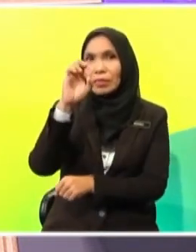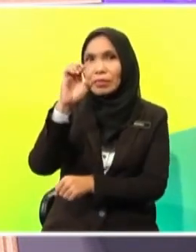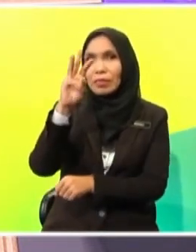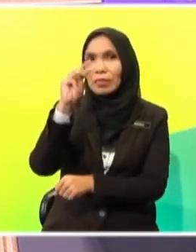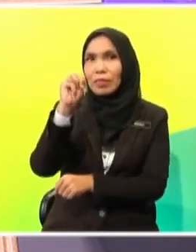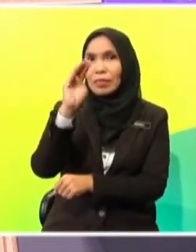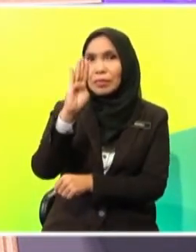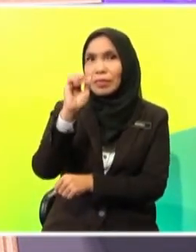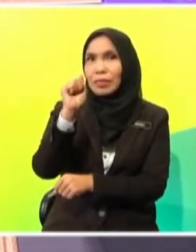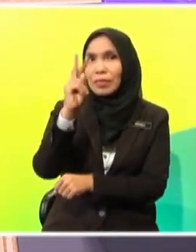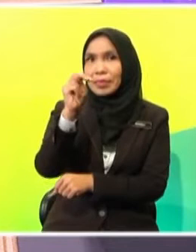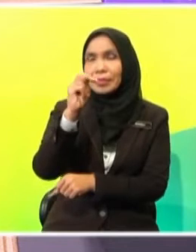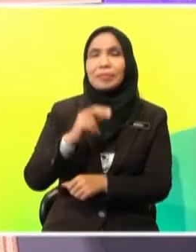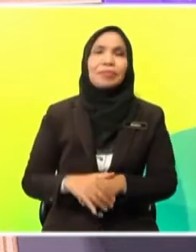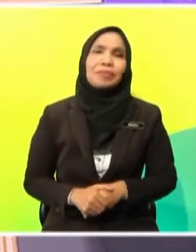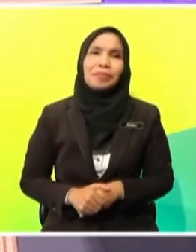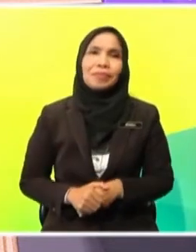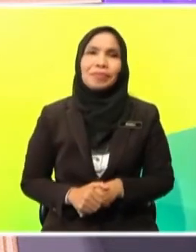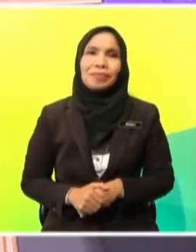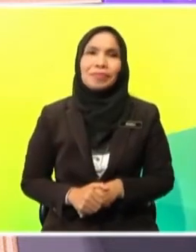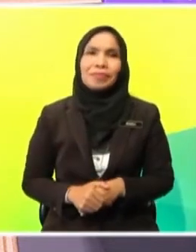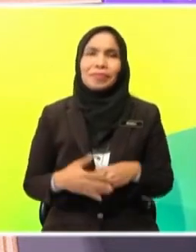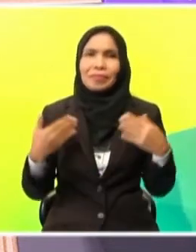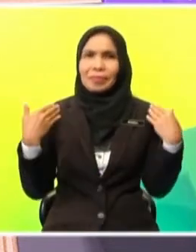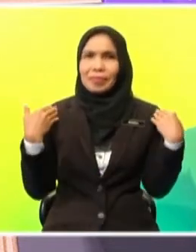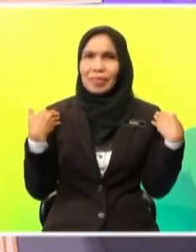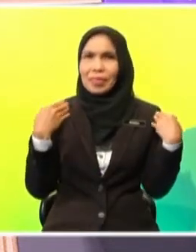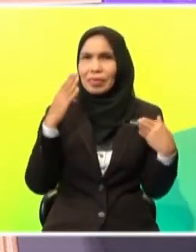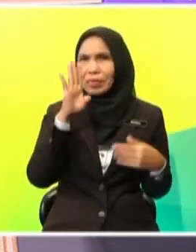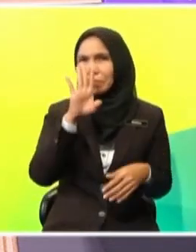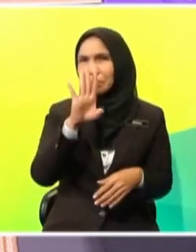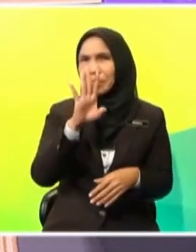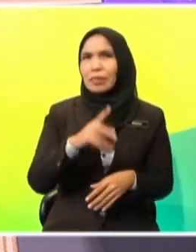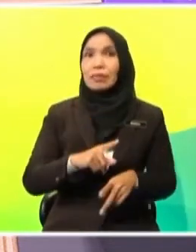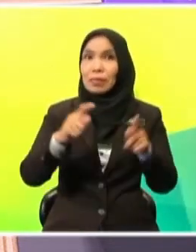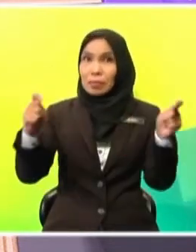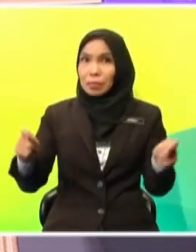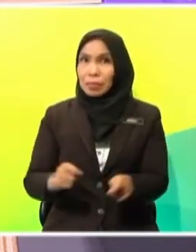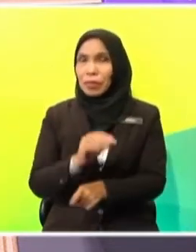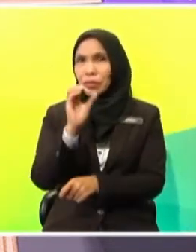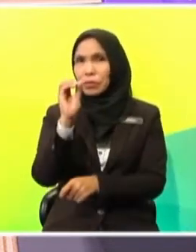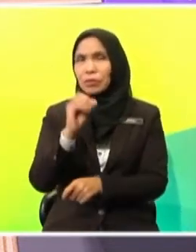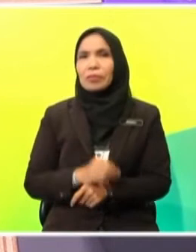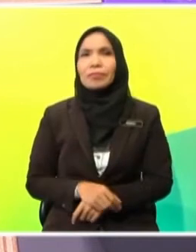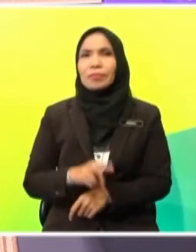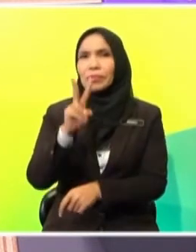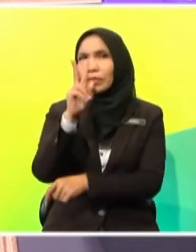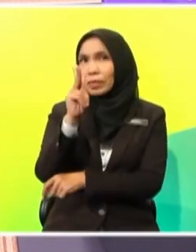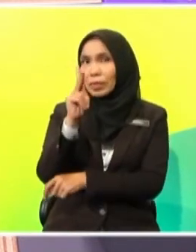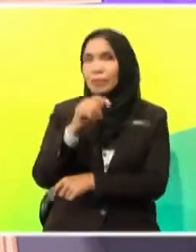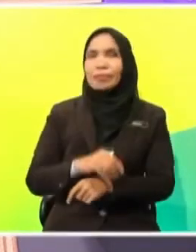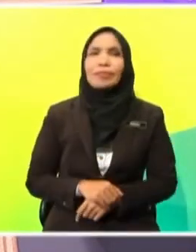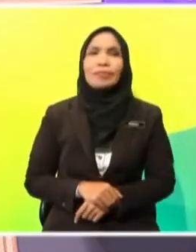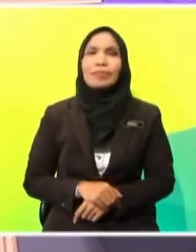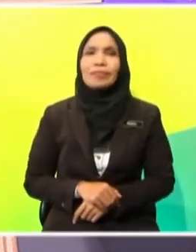batu Seremban dari dekat bawah tua the empat tempat kosong yang mana ada wocle concern